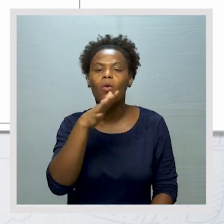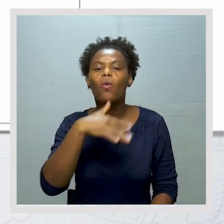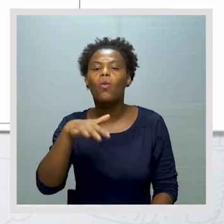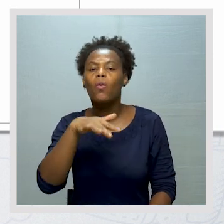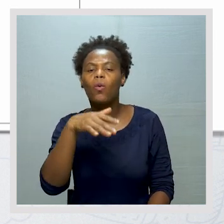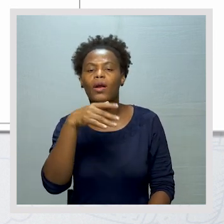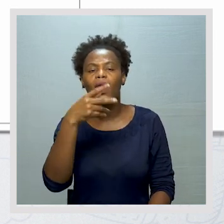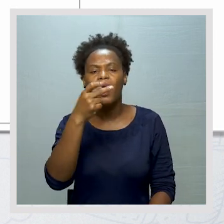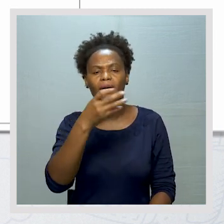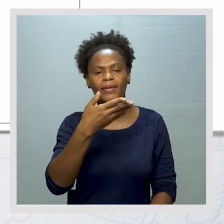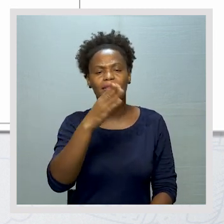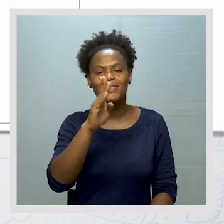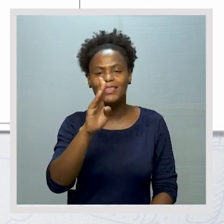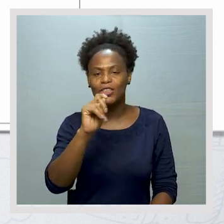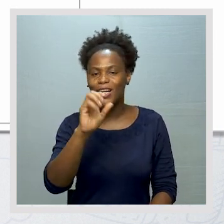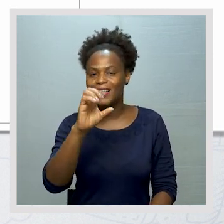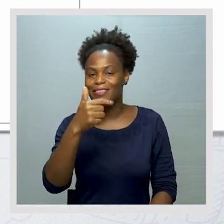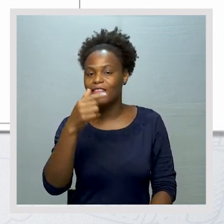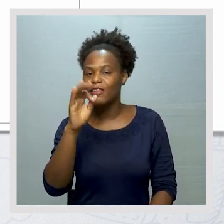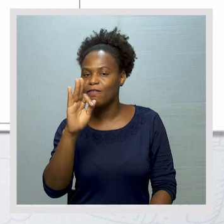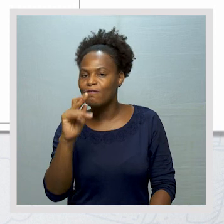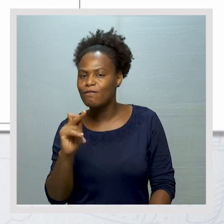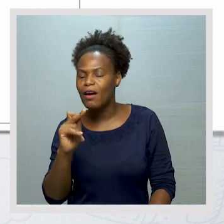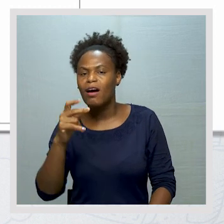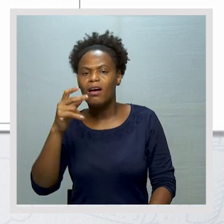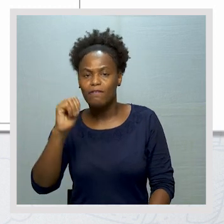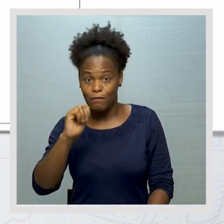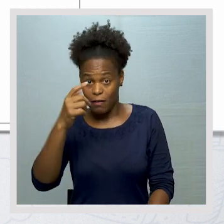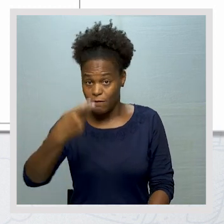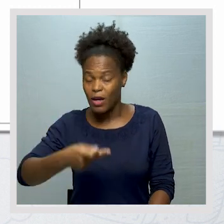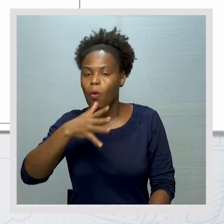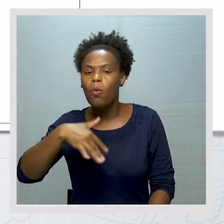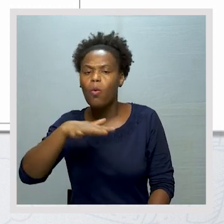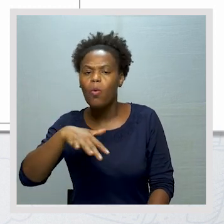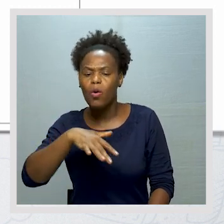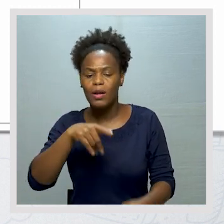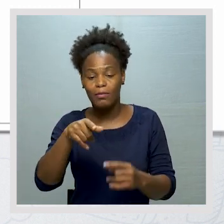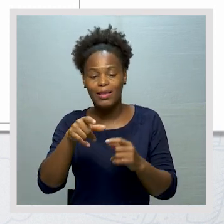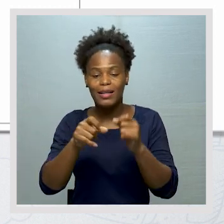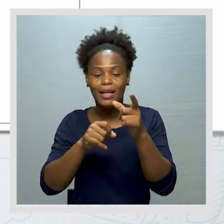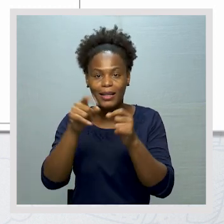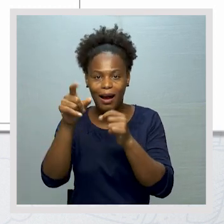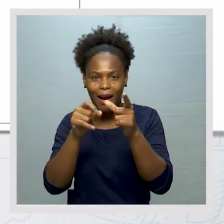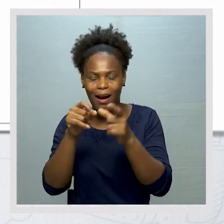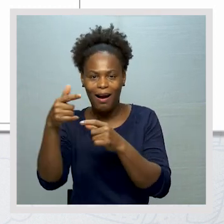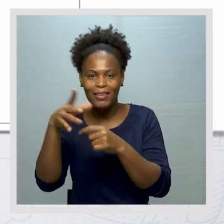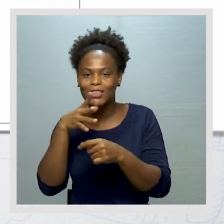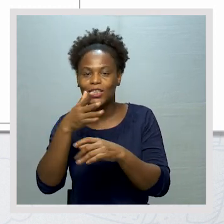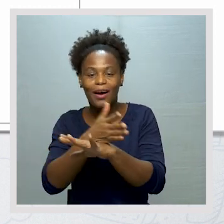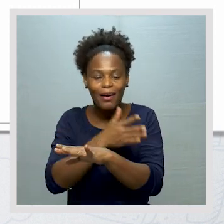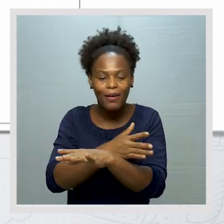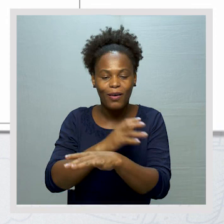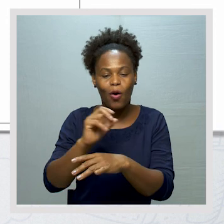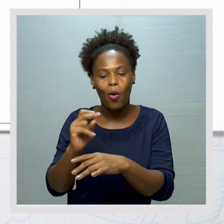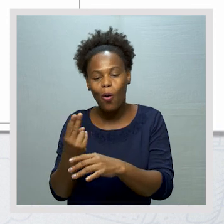ces adjectifs. Donc là, vous allez seulement mettre une étoile pour dire si c'est avant ou